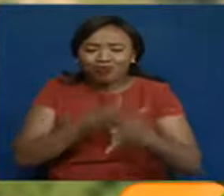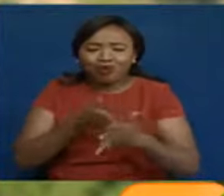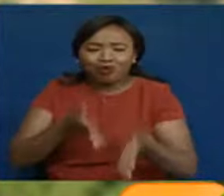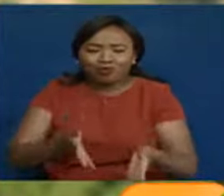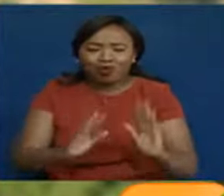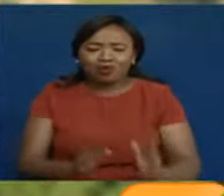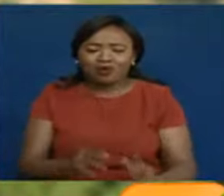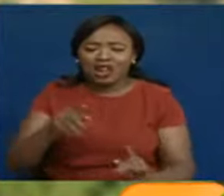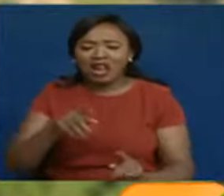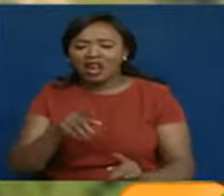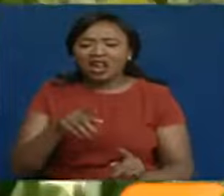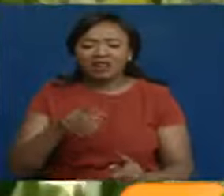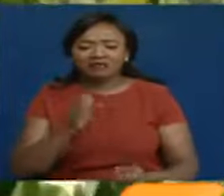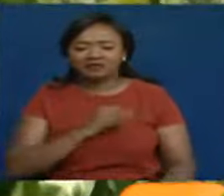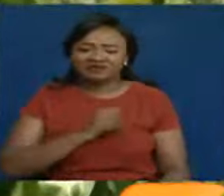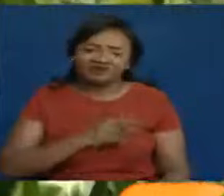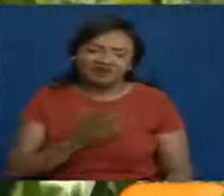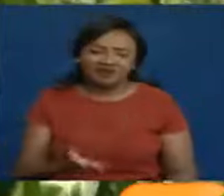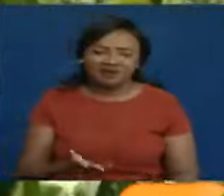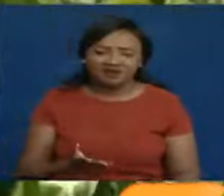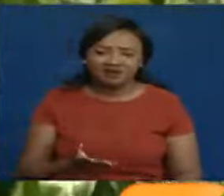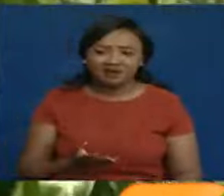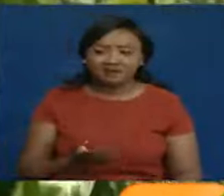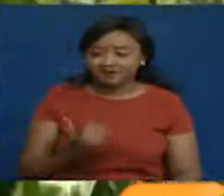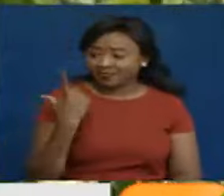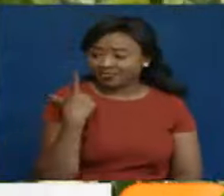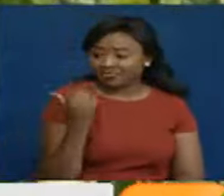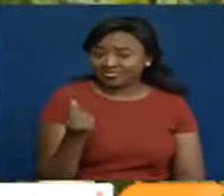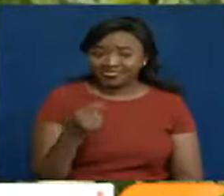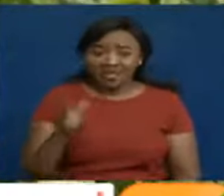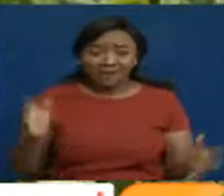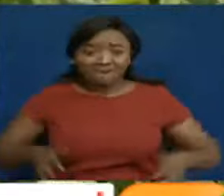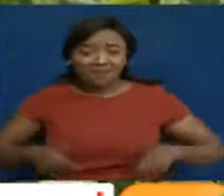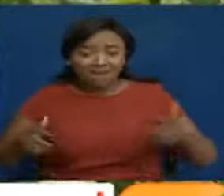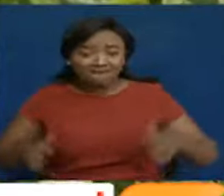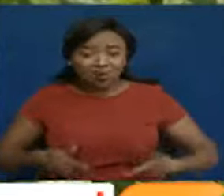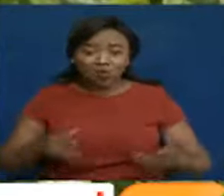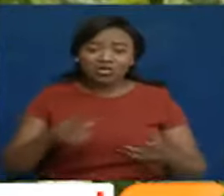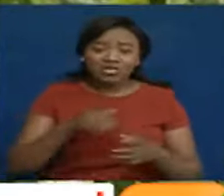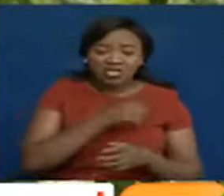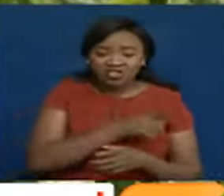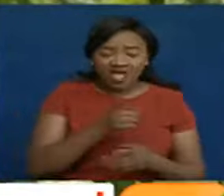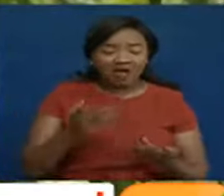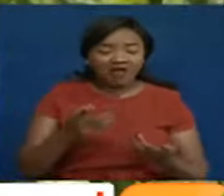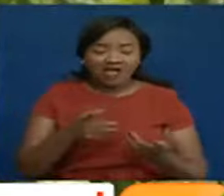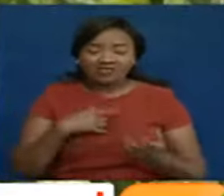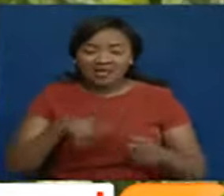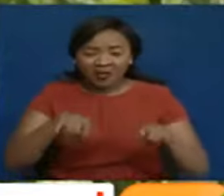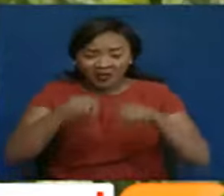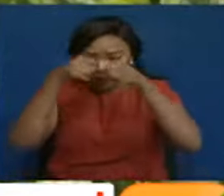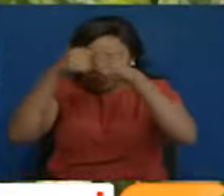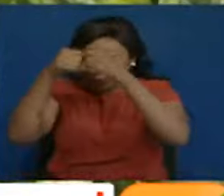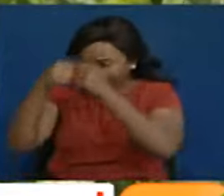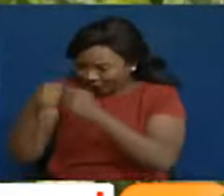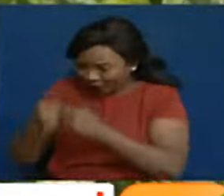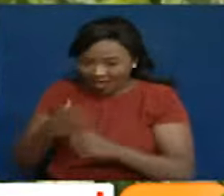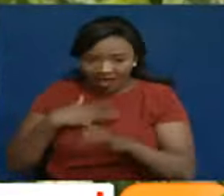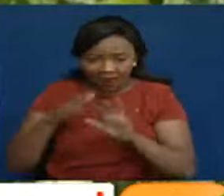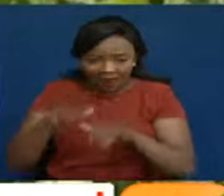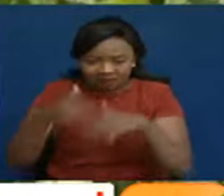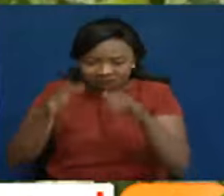kupita kuenda shule mapema. Na jinsi sasa nyani na tumbili inaribu kuanzia chini, ukiweka inaribu,